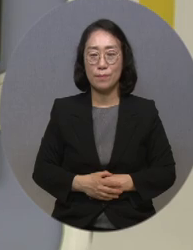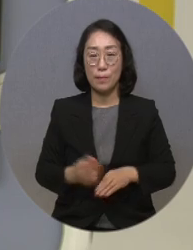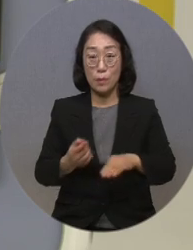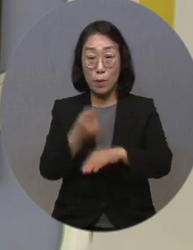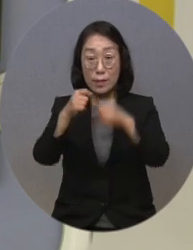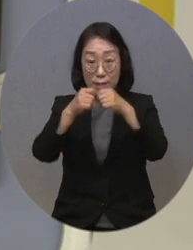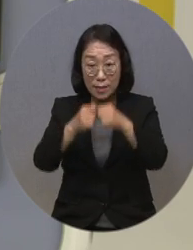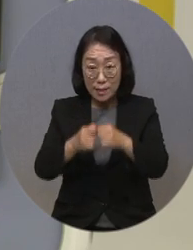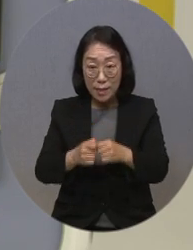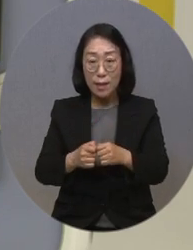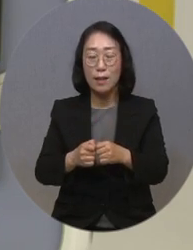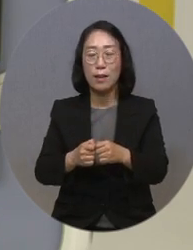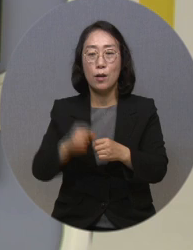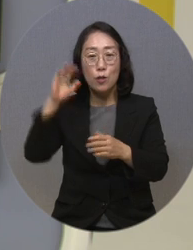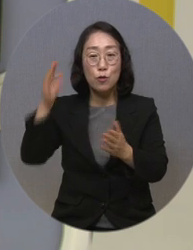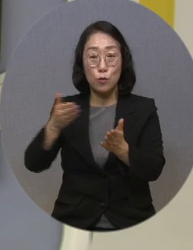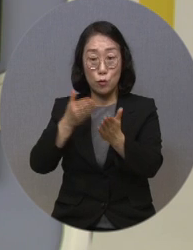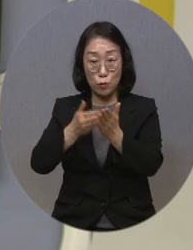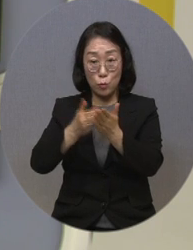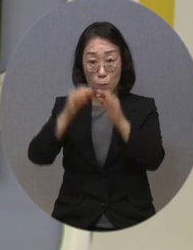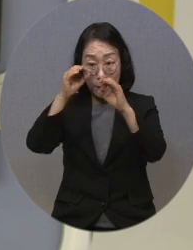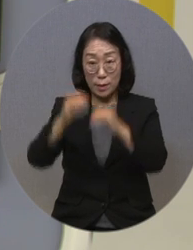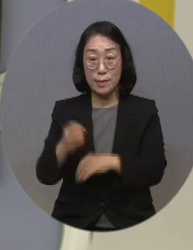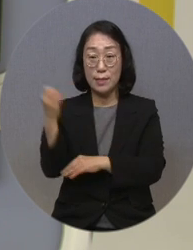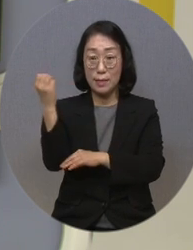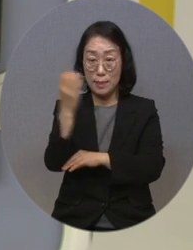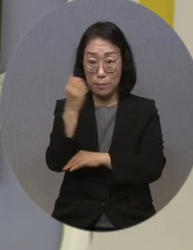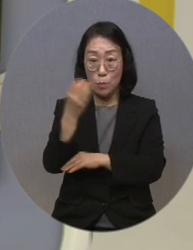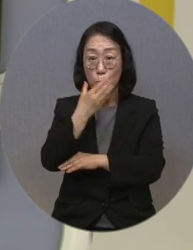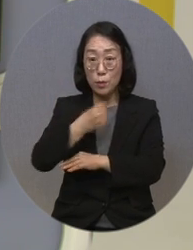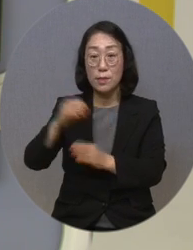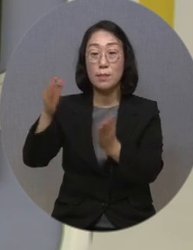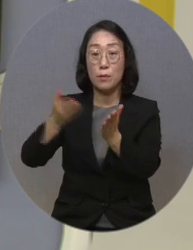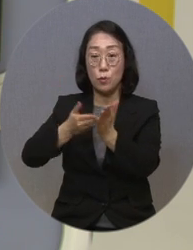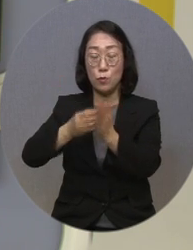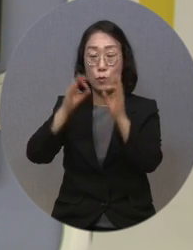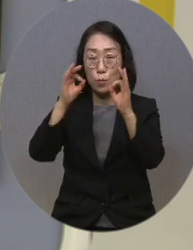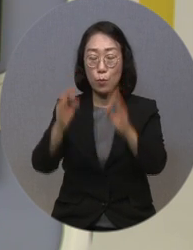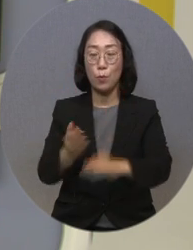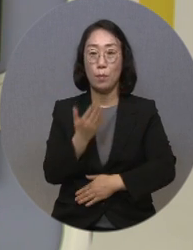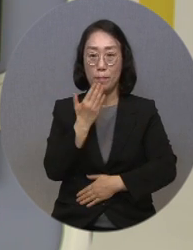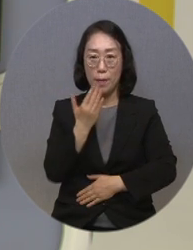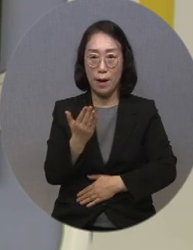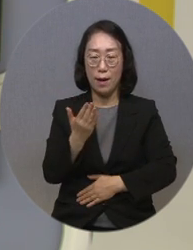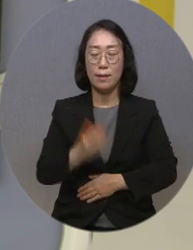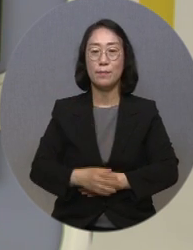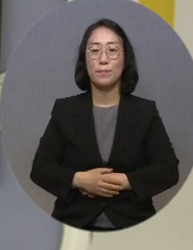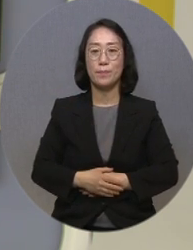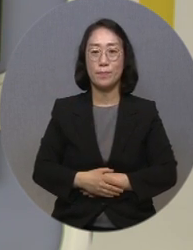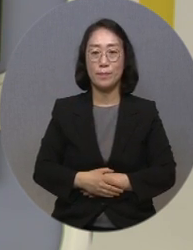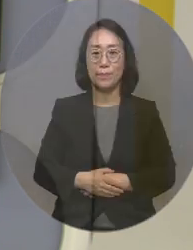밖에 자세한 사항은 올페어 뉴스 홈페이지와 장애인신문, 복지TV 뉴스를 통해 확인할 수 있습니다.